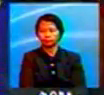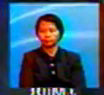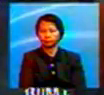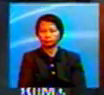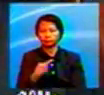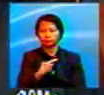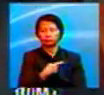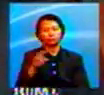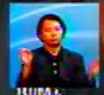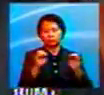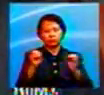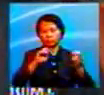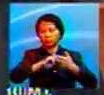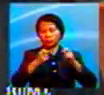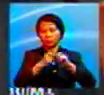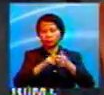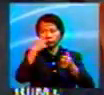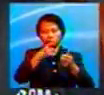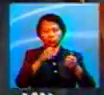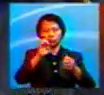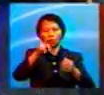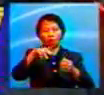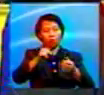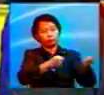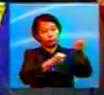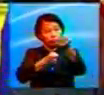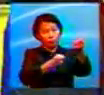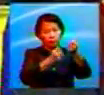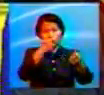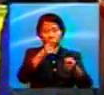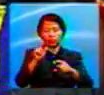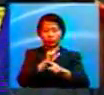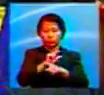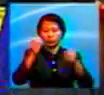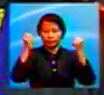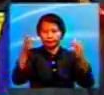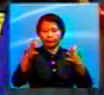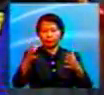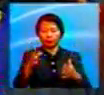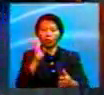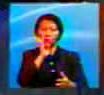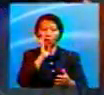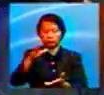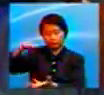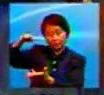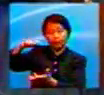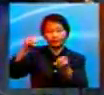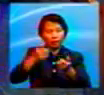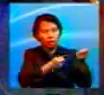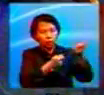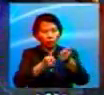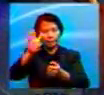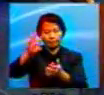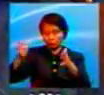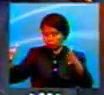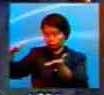Kita tidak mempunyai apa-apa masalah lah untuk operasi pemadaman ini kerana kita menggunakan banyak water tanker. Empat buah